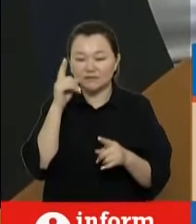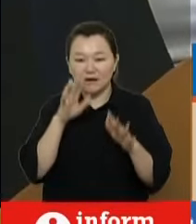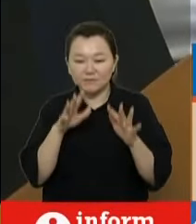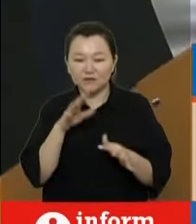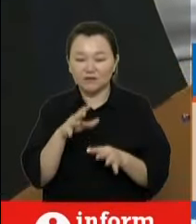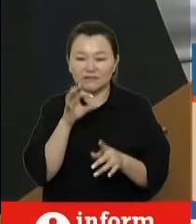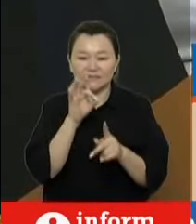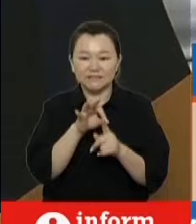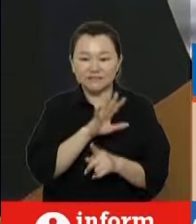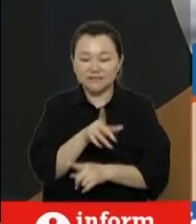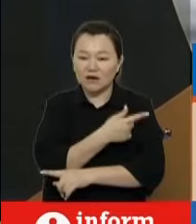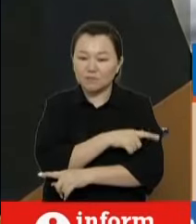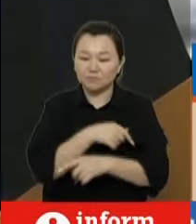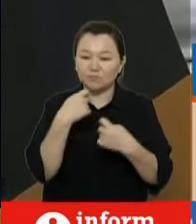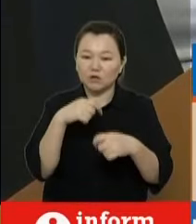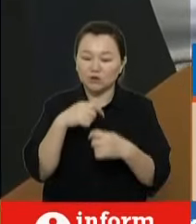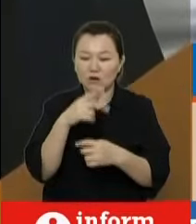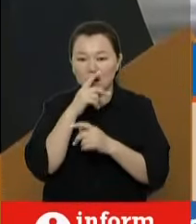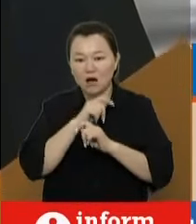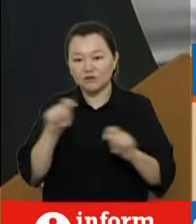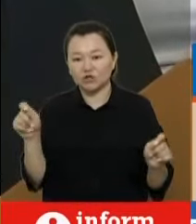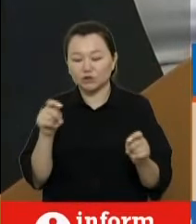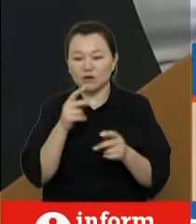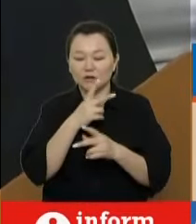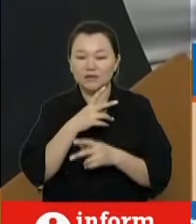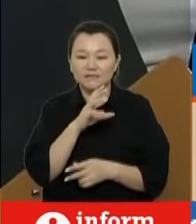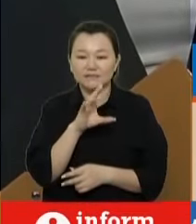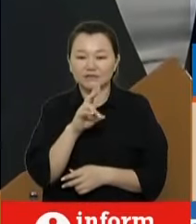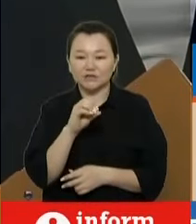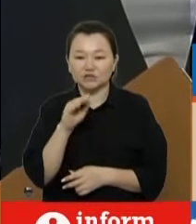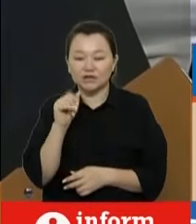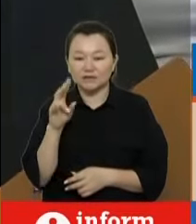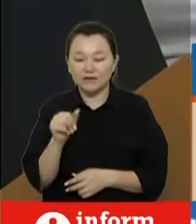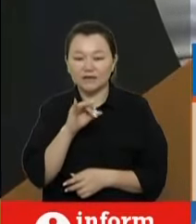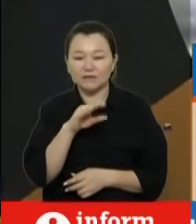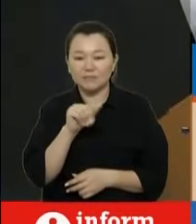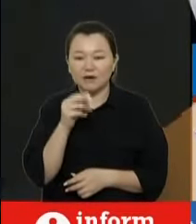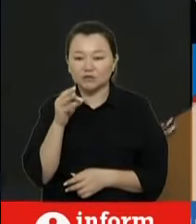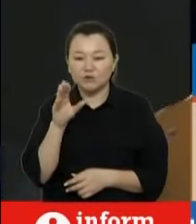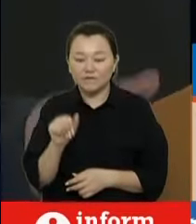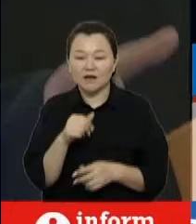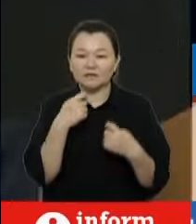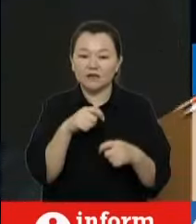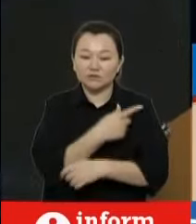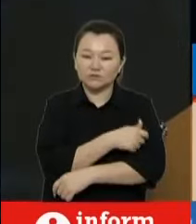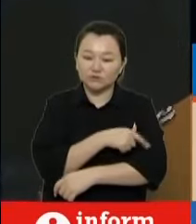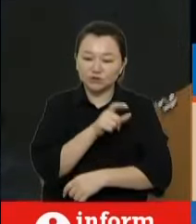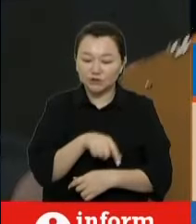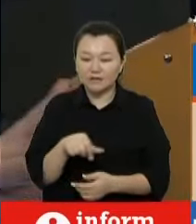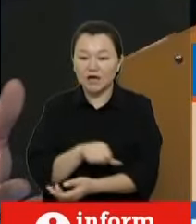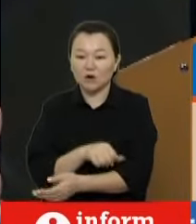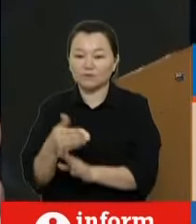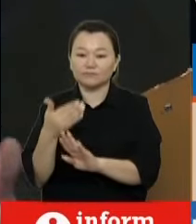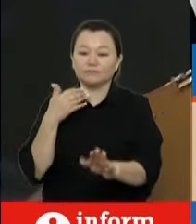емес мақсатта ашық сатылып жатыр дейді мәжіліс депутаты Снежанна Имашева. Тіпті дәріхана сатушысымен нашақор арасында алдын